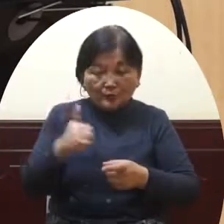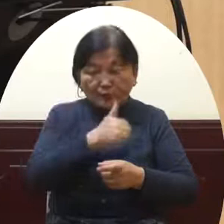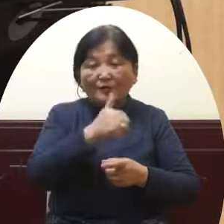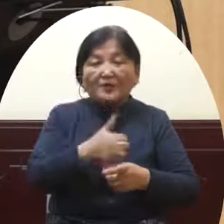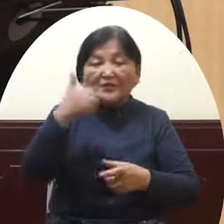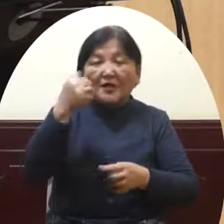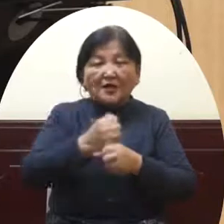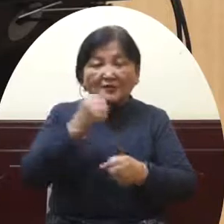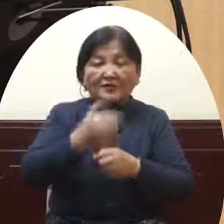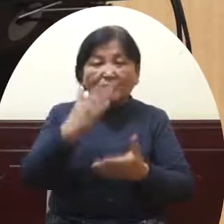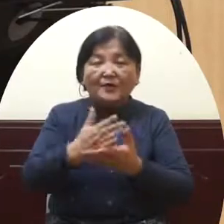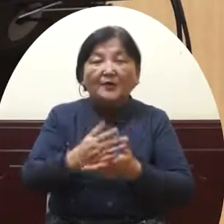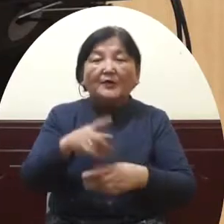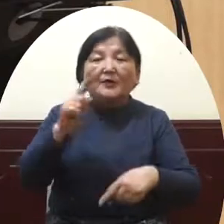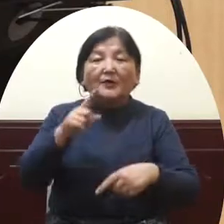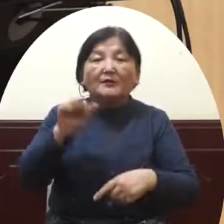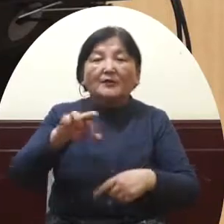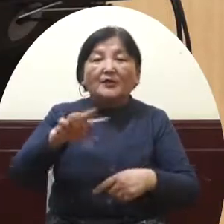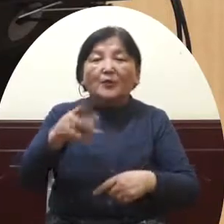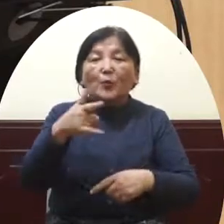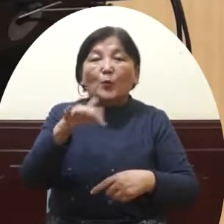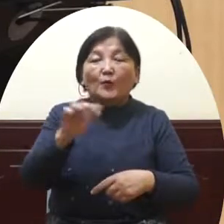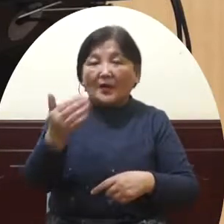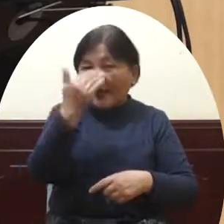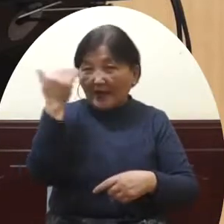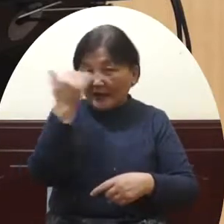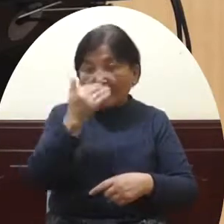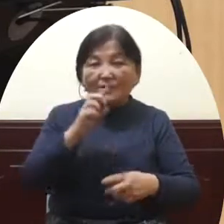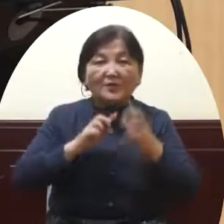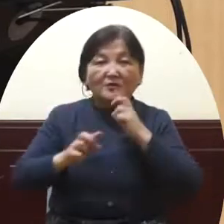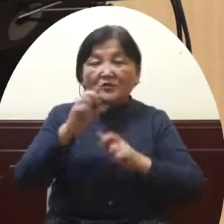байгаа. Ялангуяа хөгжлийн бэрхшээлтэй иргэдэд барайл үсгээр